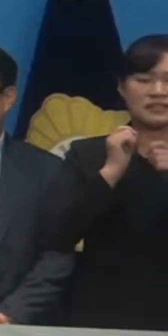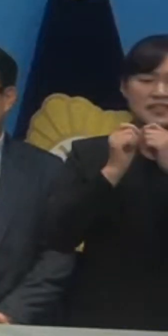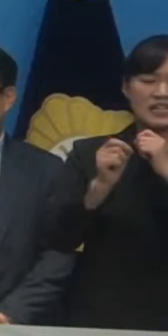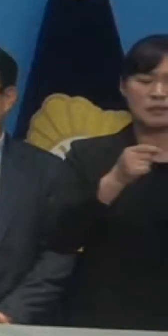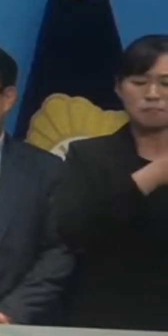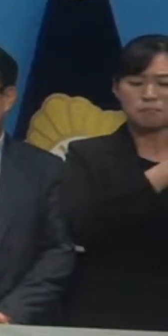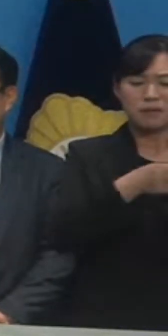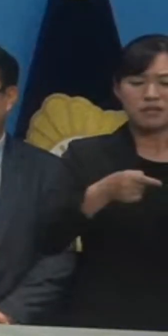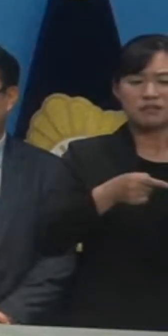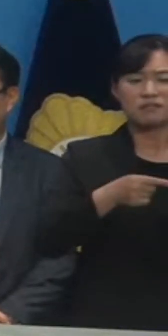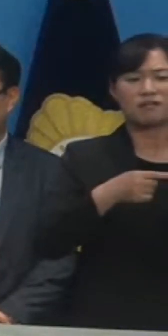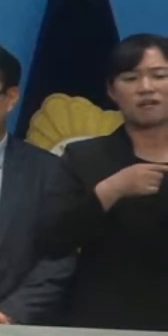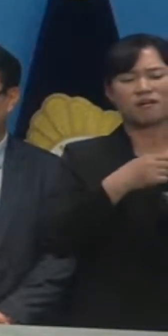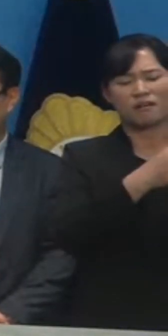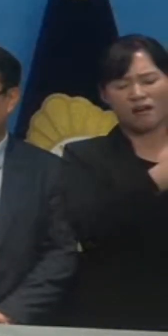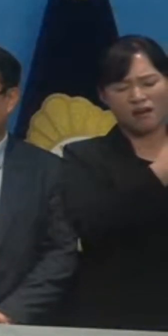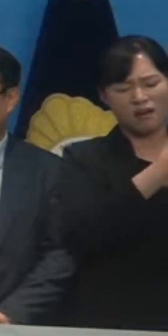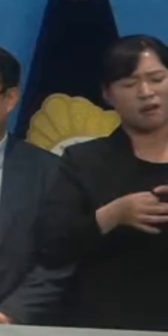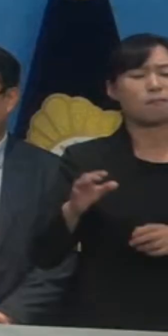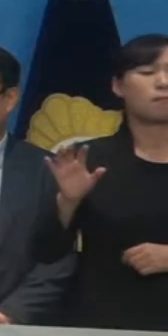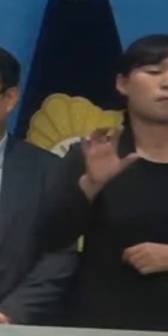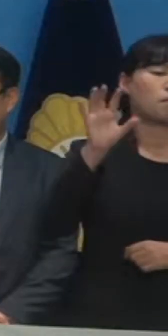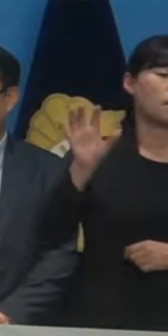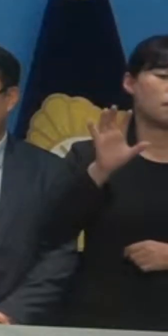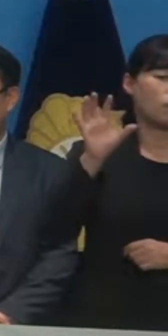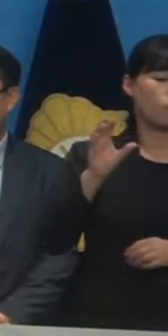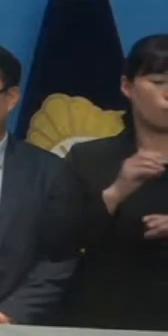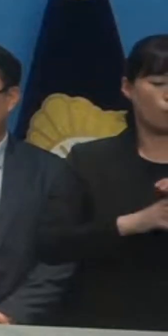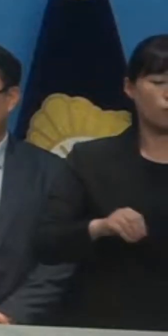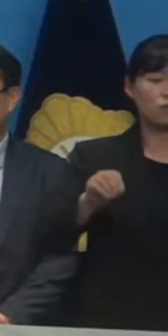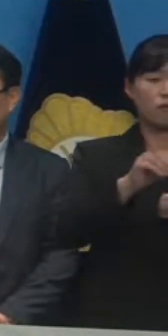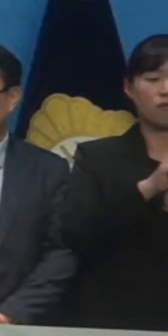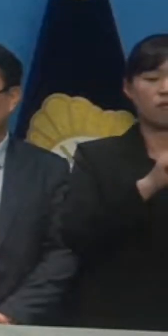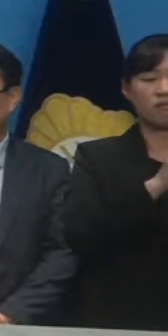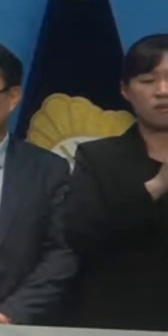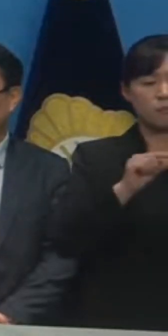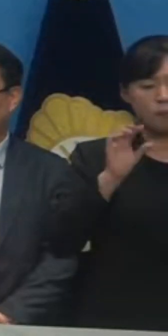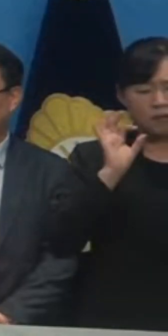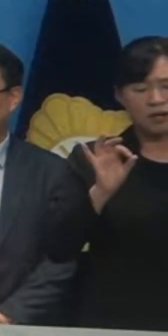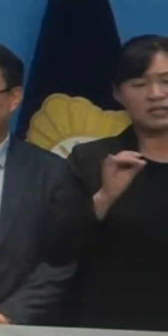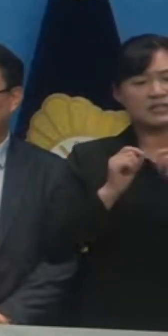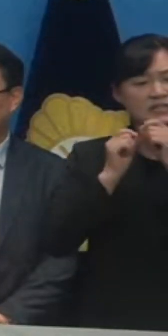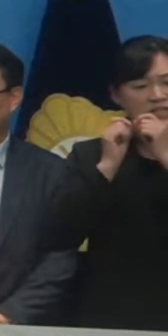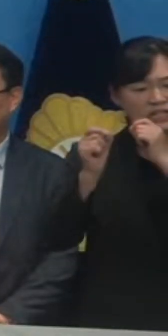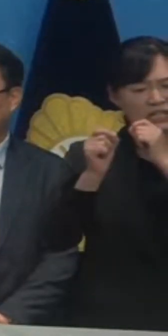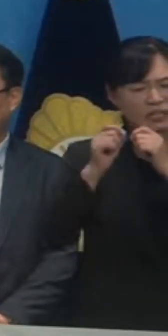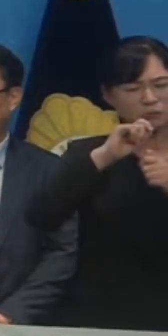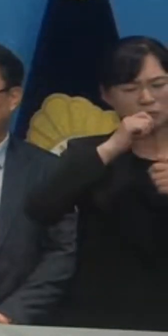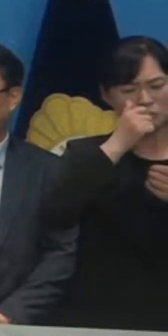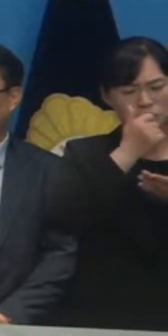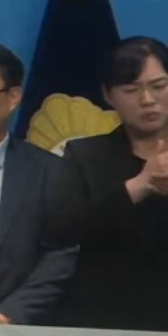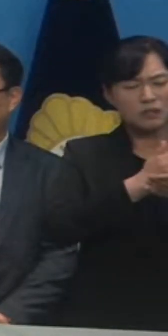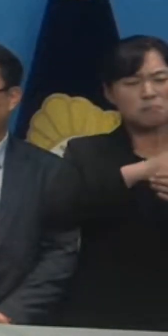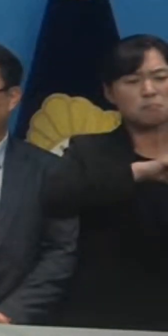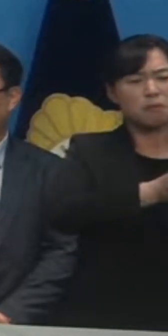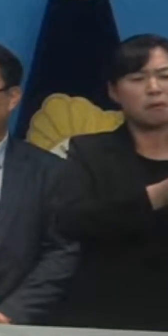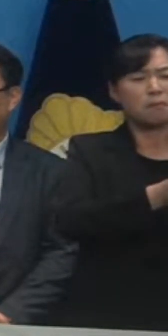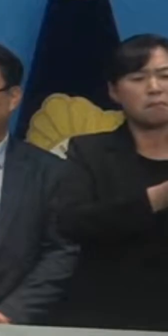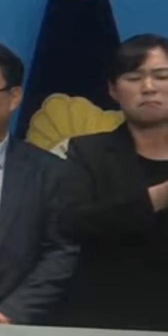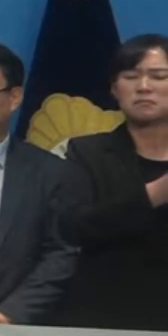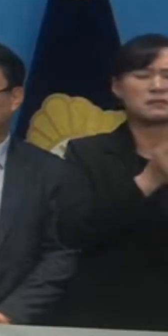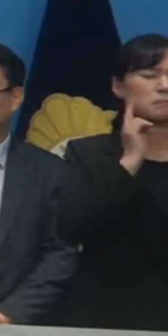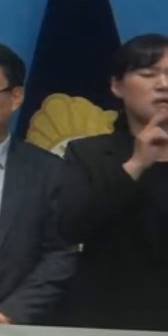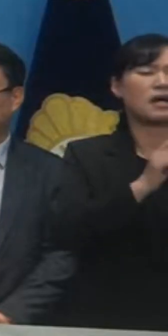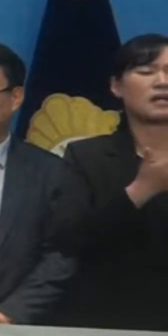시기는 해마다 반복되고 있으며 오히려 일부에서는 사기에 대한 처벌이 약하다 보니